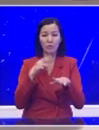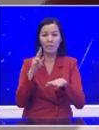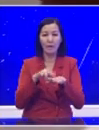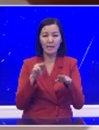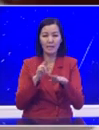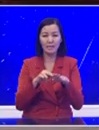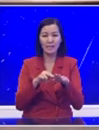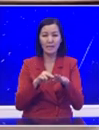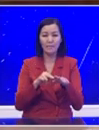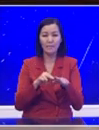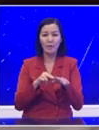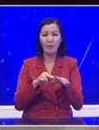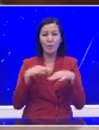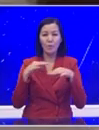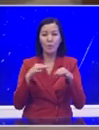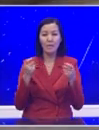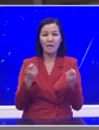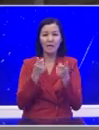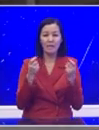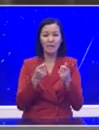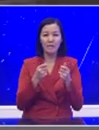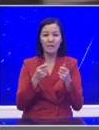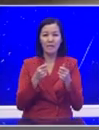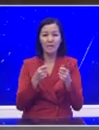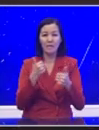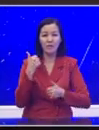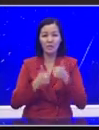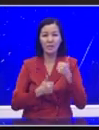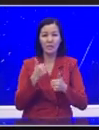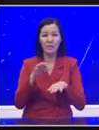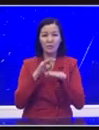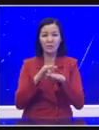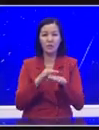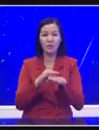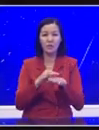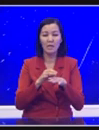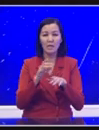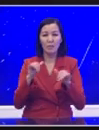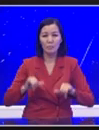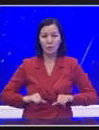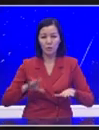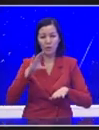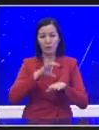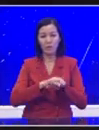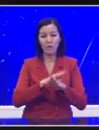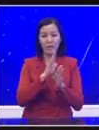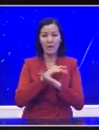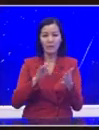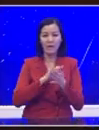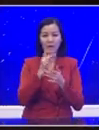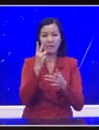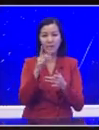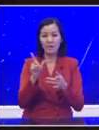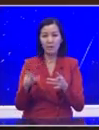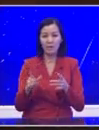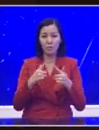бос тас жолда көліктің аздығын пайдаланып, автомашина жарысын өткізген әуесқойларды ұстады. Оларды Қапшағай қаласының 2 тұрғыны